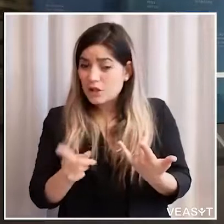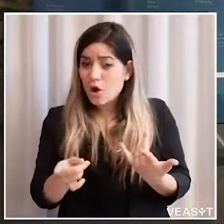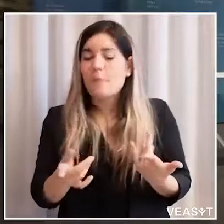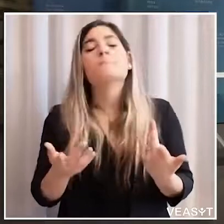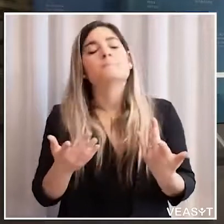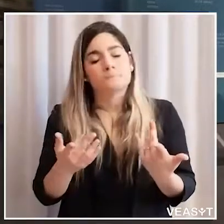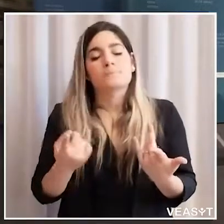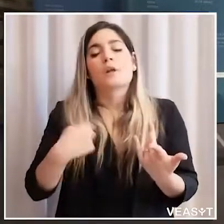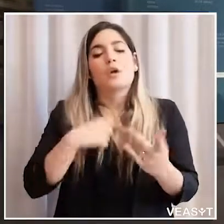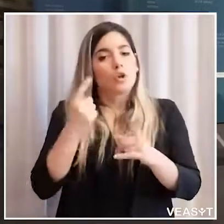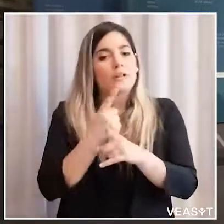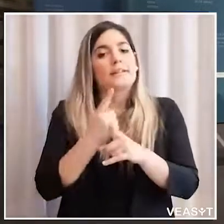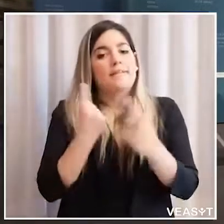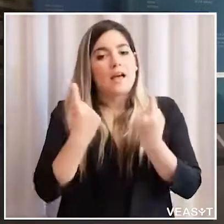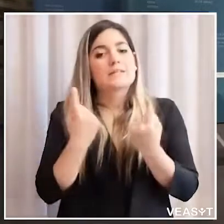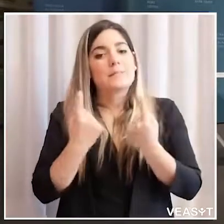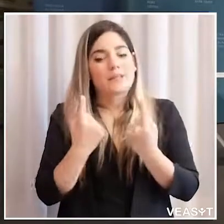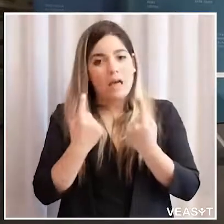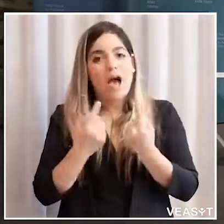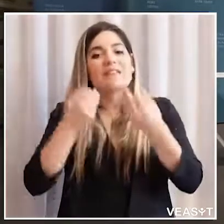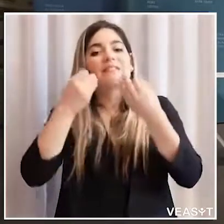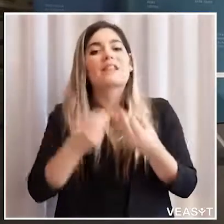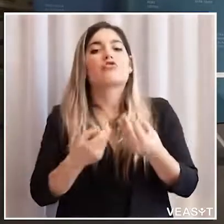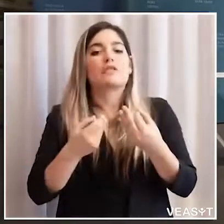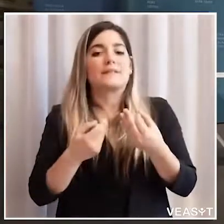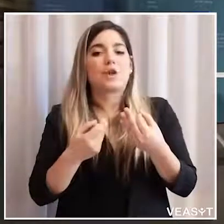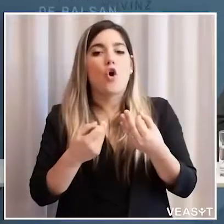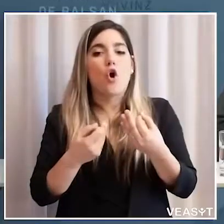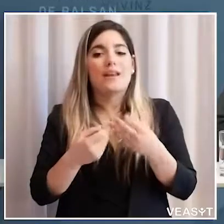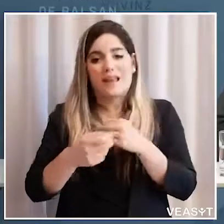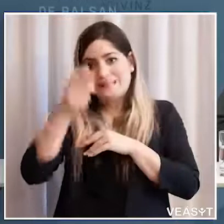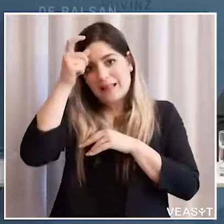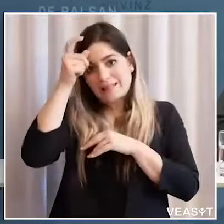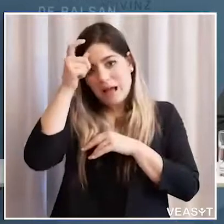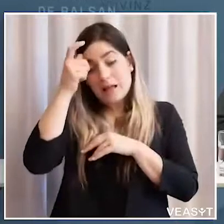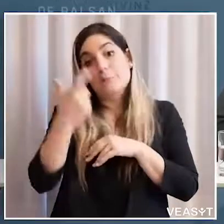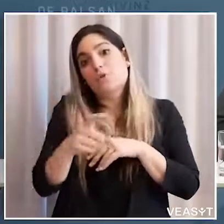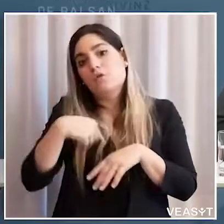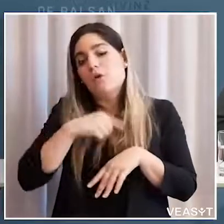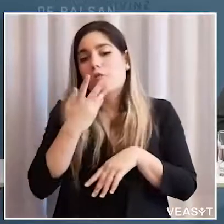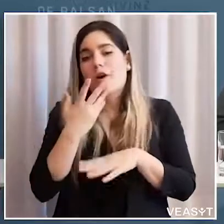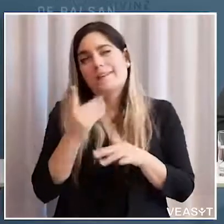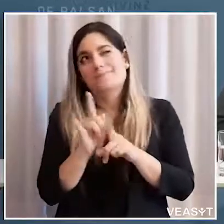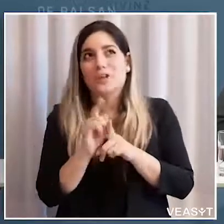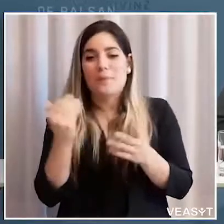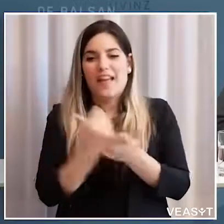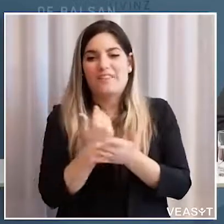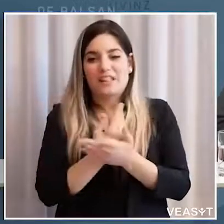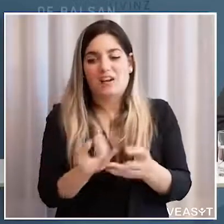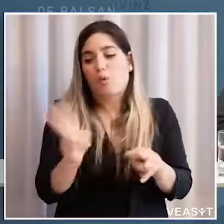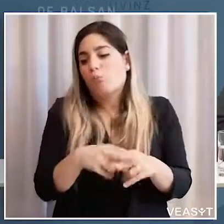si no innanzitutto dovevamo attendere un attimino quello che era la decisione definitiva a livello statale perché volevamo evitare